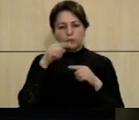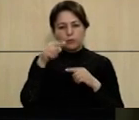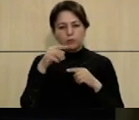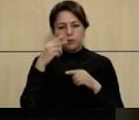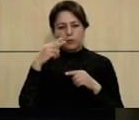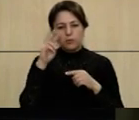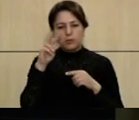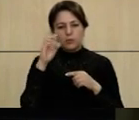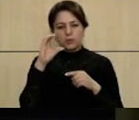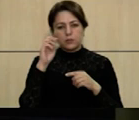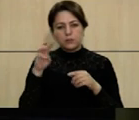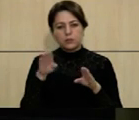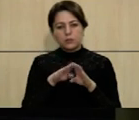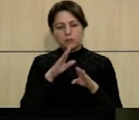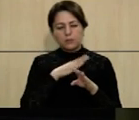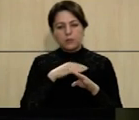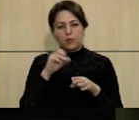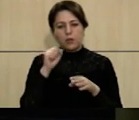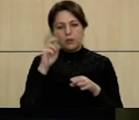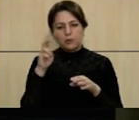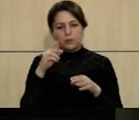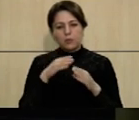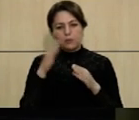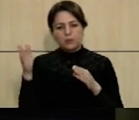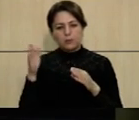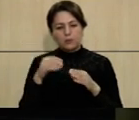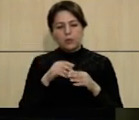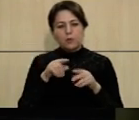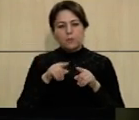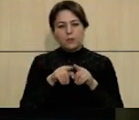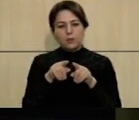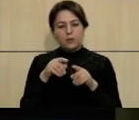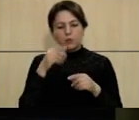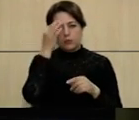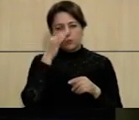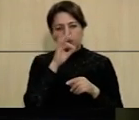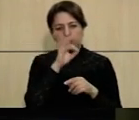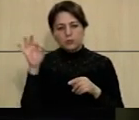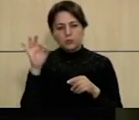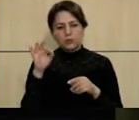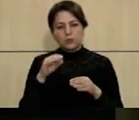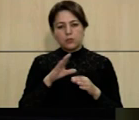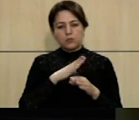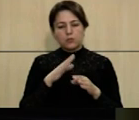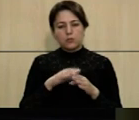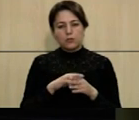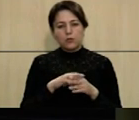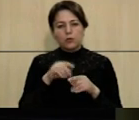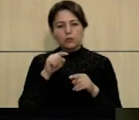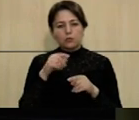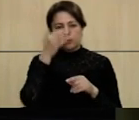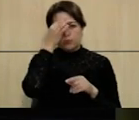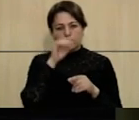22 sm'ga teng bo'lgan AB tomonga parallel ravishda to'g'ri chiziqlar o'tkazilgan. Shu